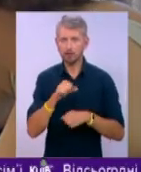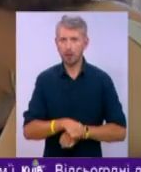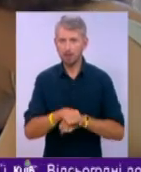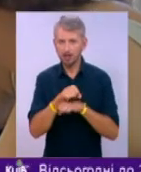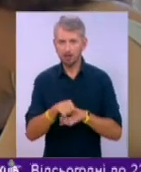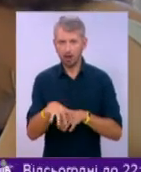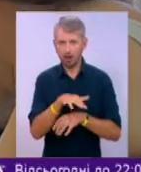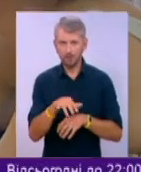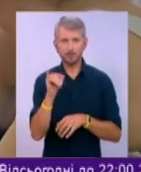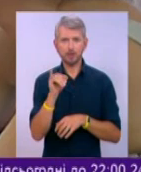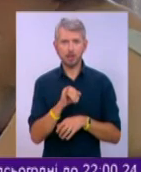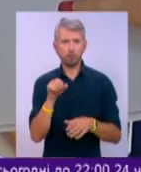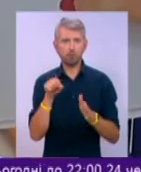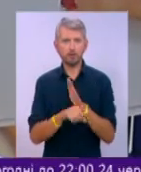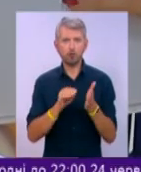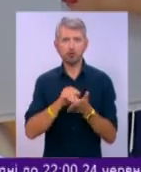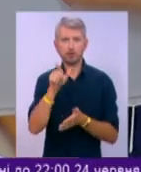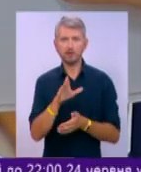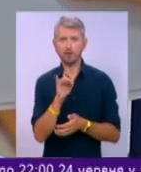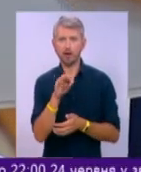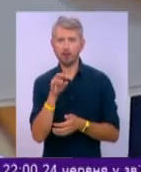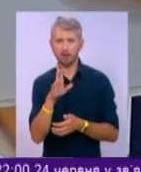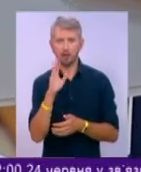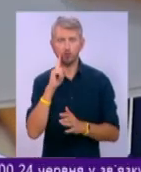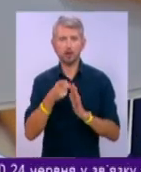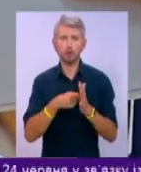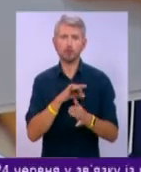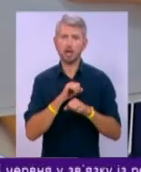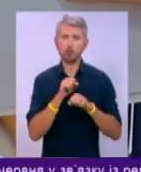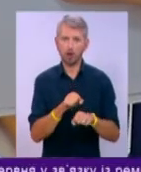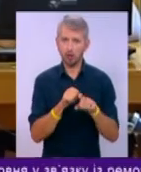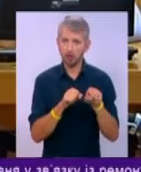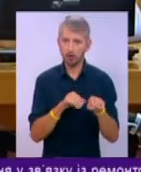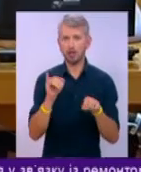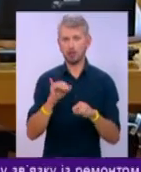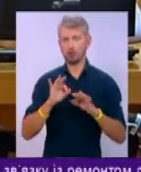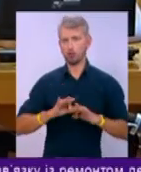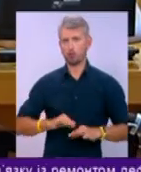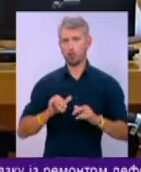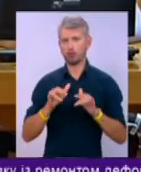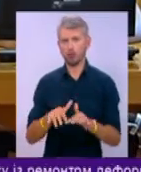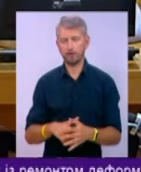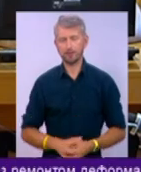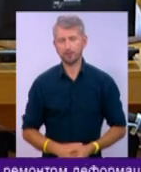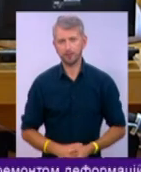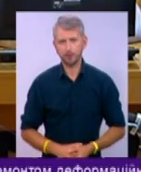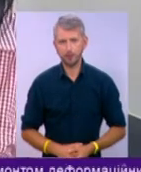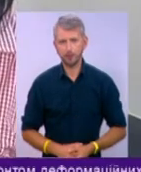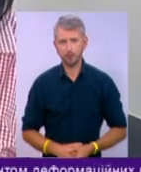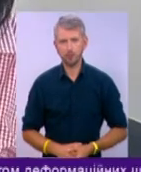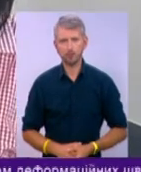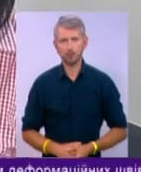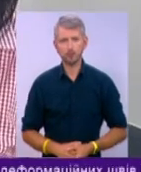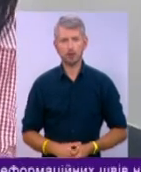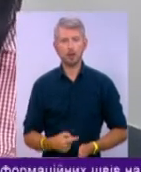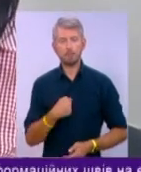і вбивстві журналіста В'ячеслава Веремія з'ясовуватимуть адвокати Крисіна та прокурори у справі.